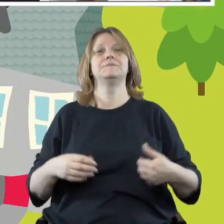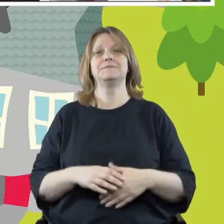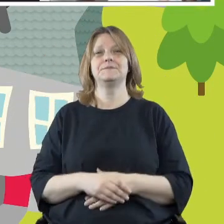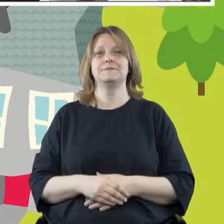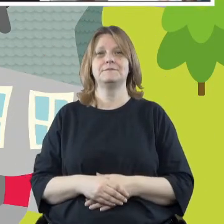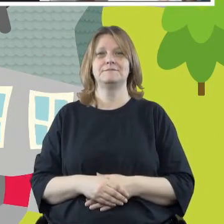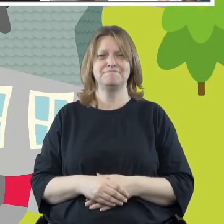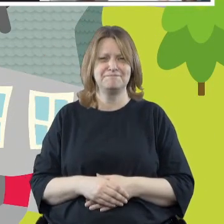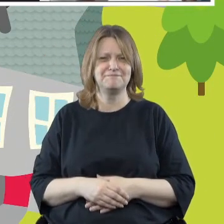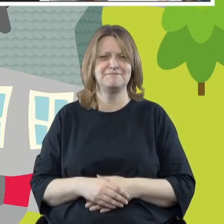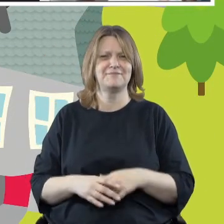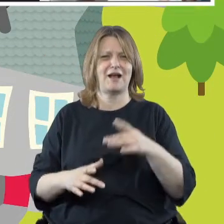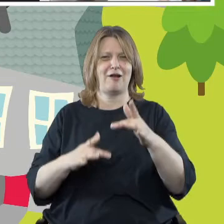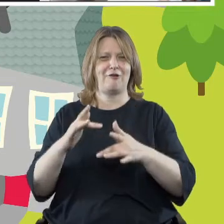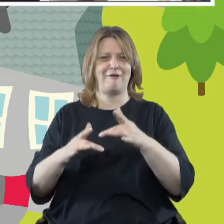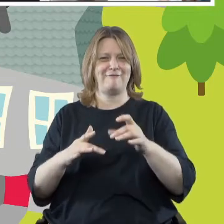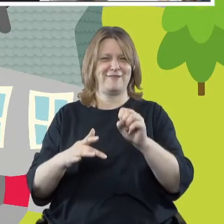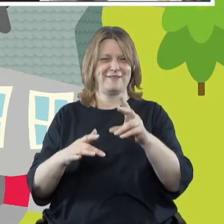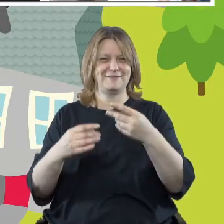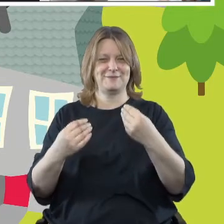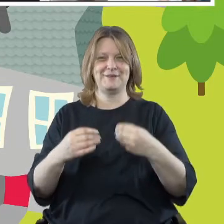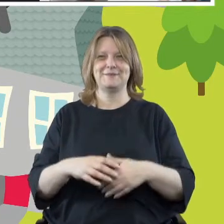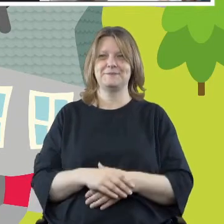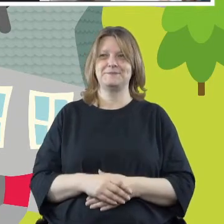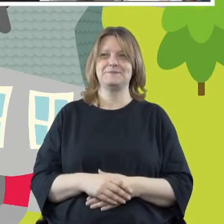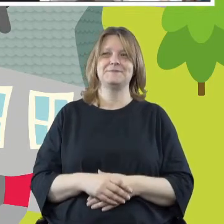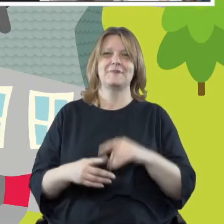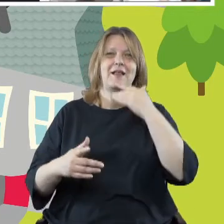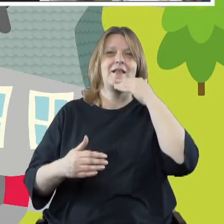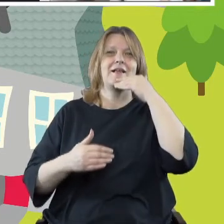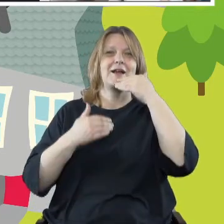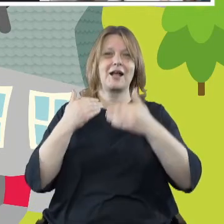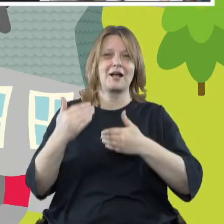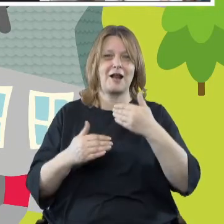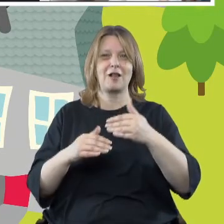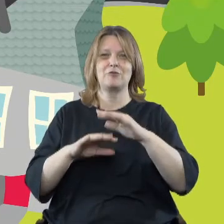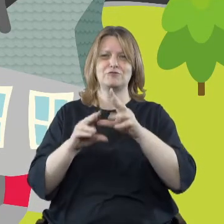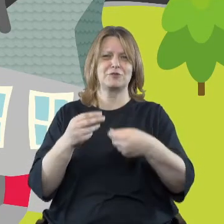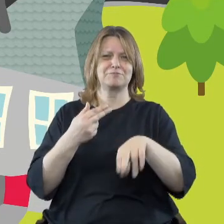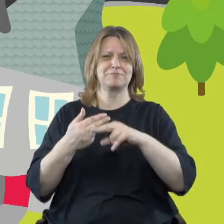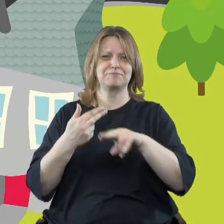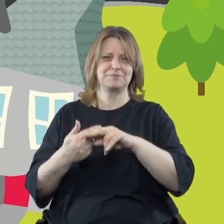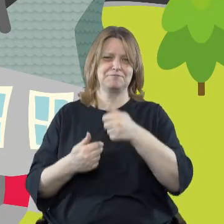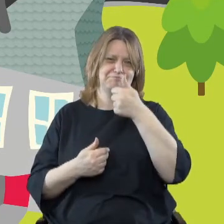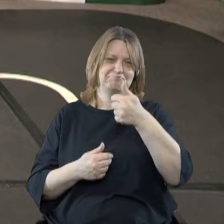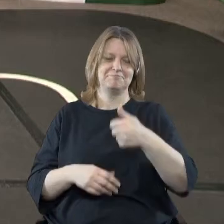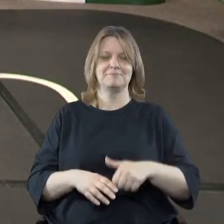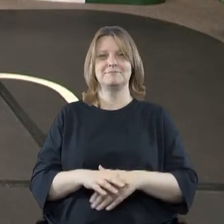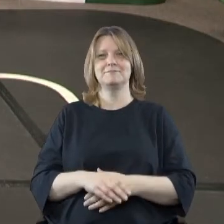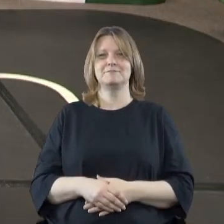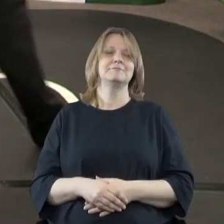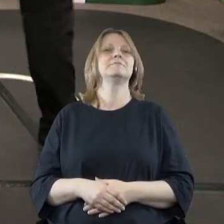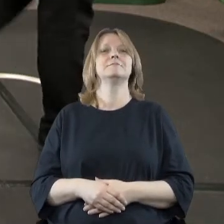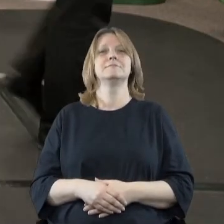Daria? Rower. Znakomicie. Gratulacje pięknie. Dla was wszystkich. Świetnie odpowiadacie. Dzięki. Super. Dziękuję